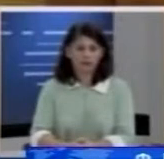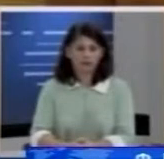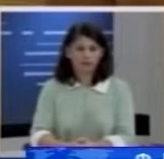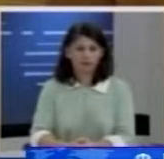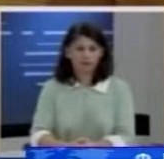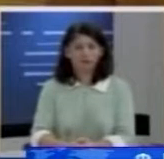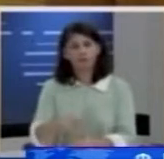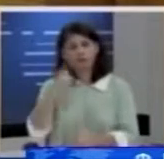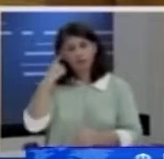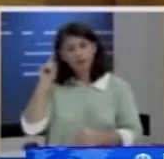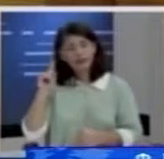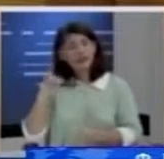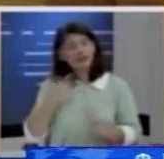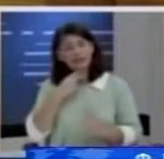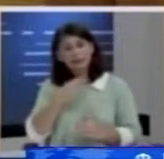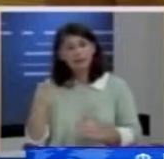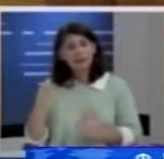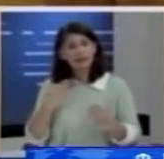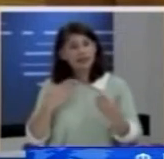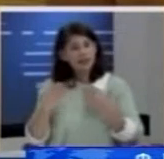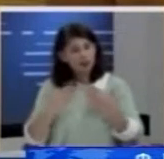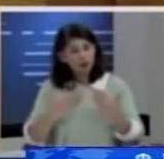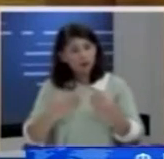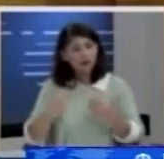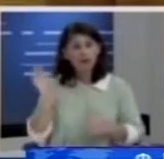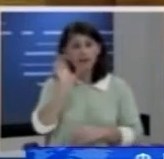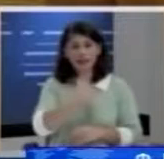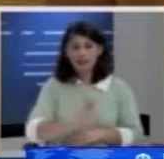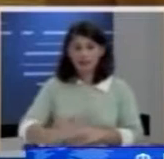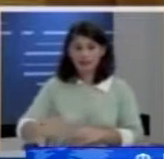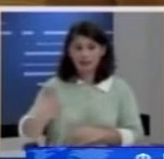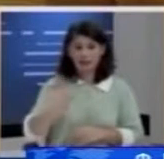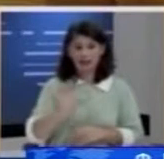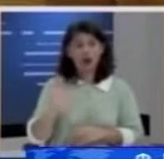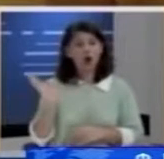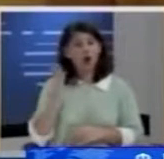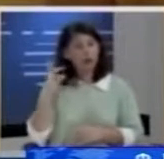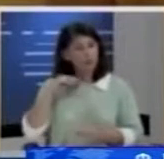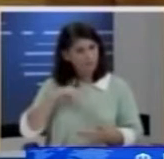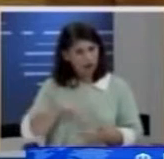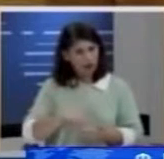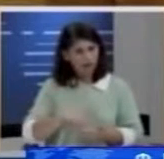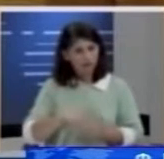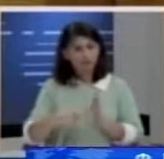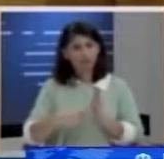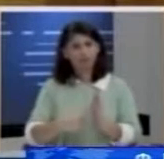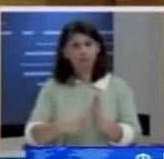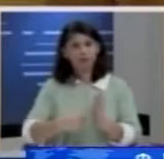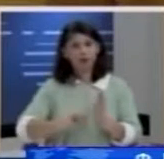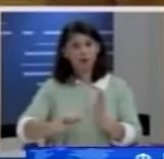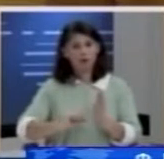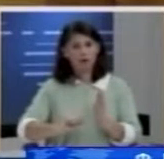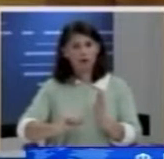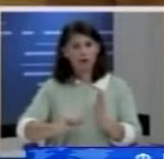τι σημαίνει συνεννόηση. Την αναζητήσατε όμως όταν για άλλη μια φορά δείξατε το